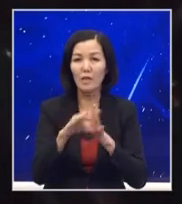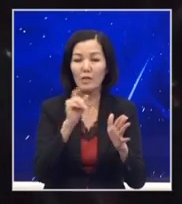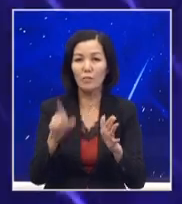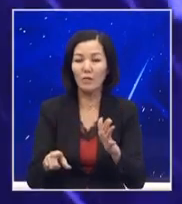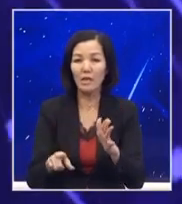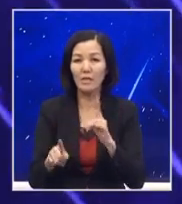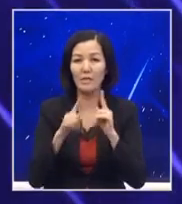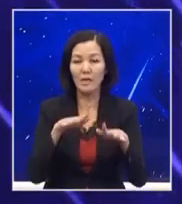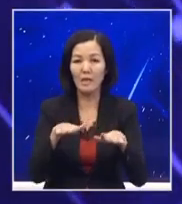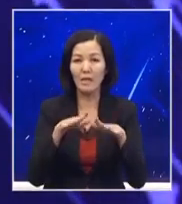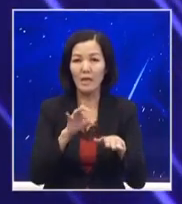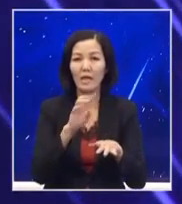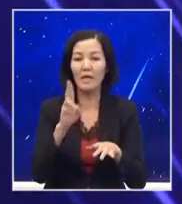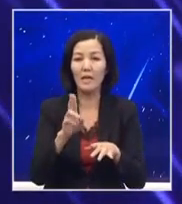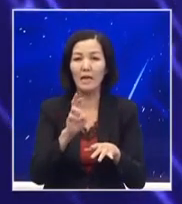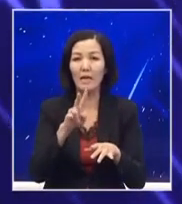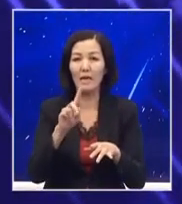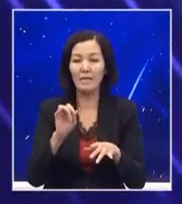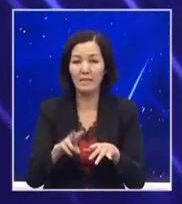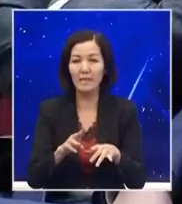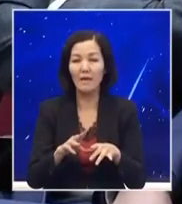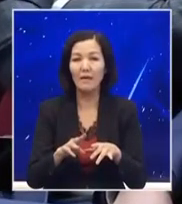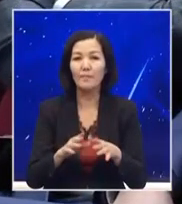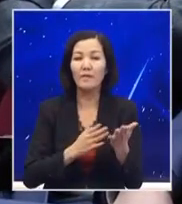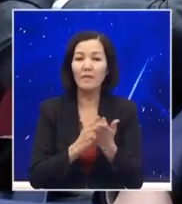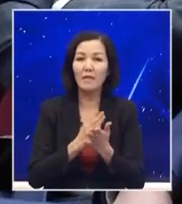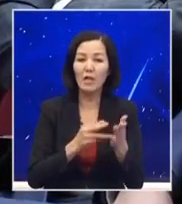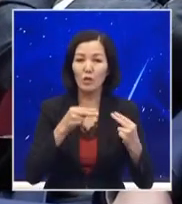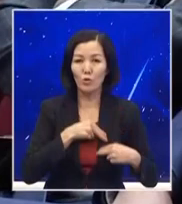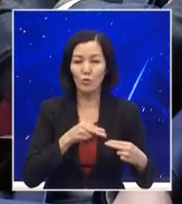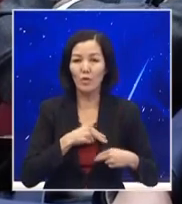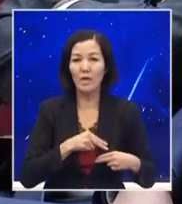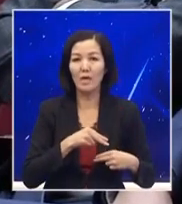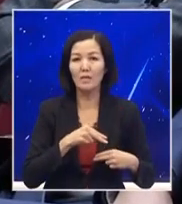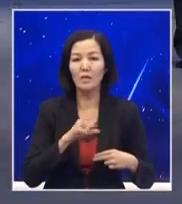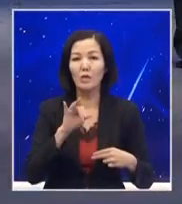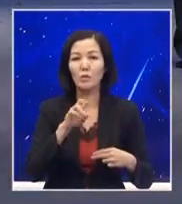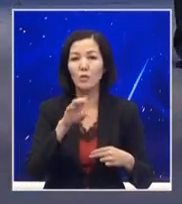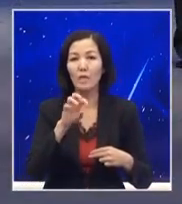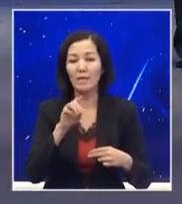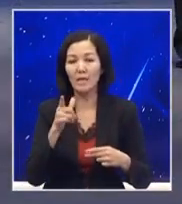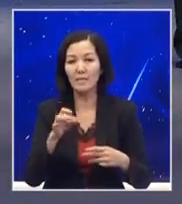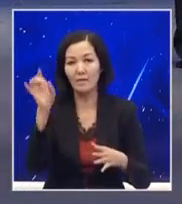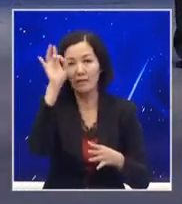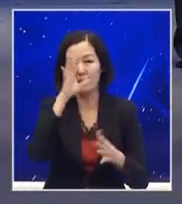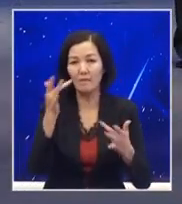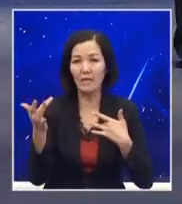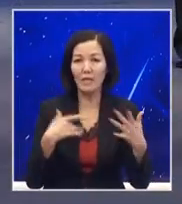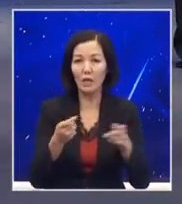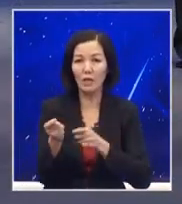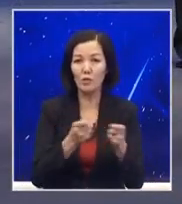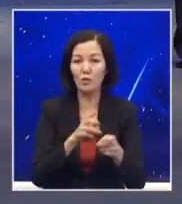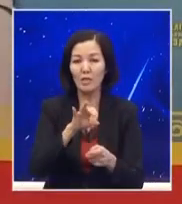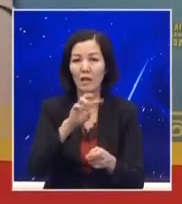Сената парламента РК Лиазат Сулейменова, ветеран труда Инбек казахского района Елеусис Султангазиев и знаменитый кинорежиссер